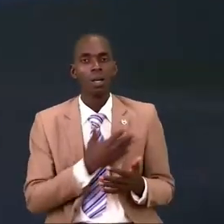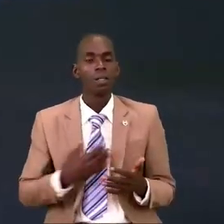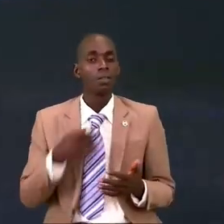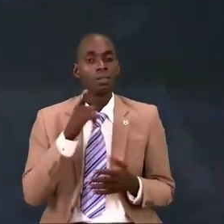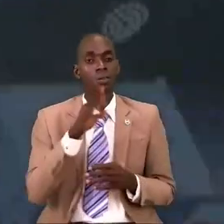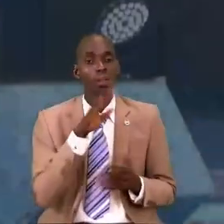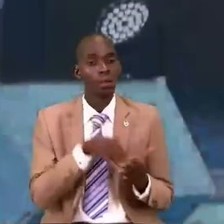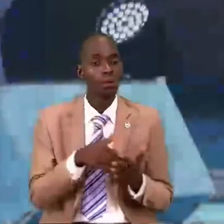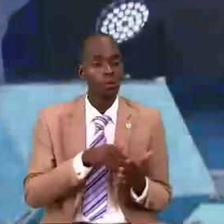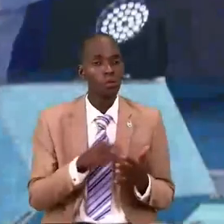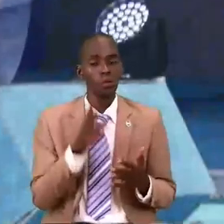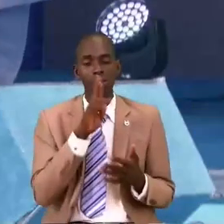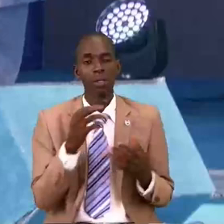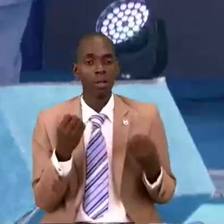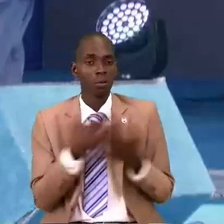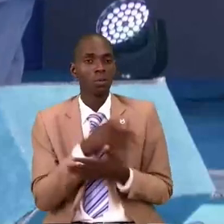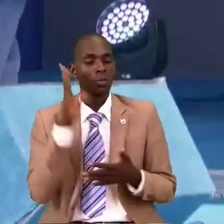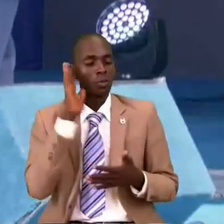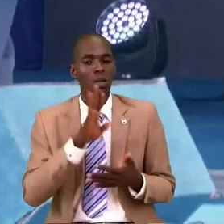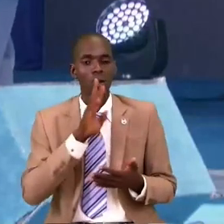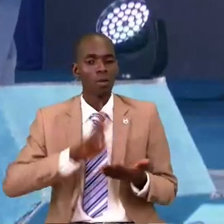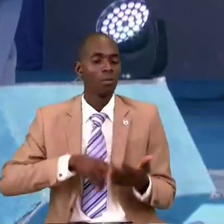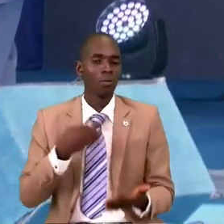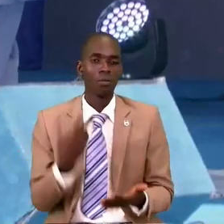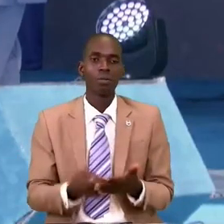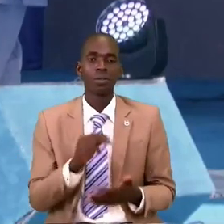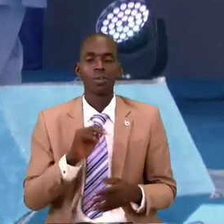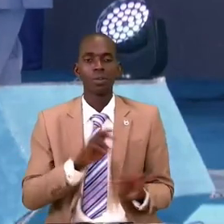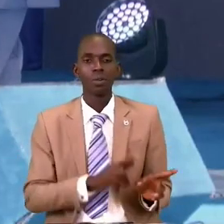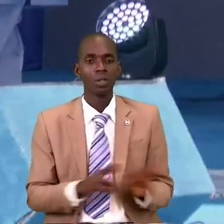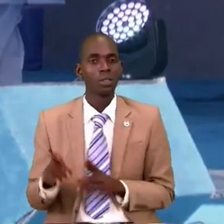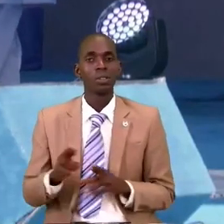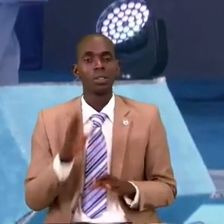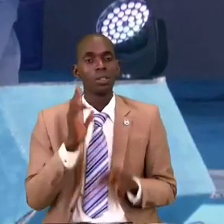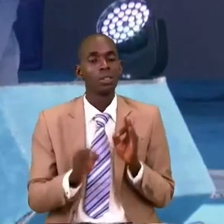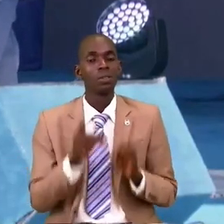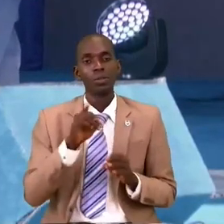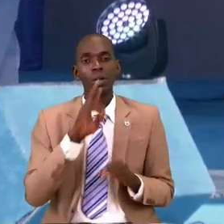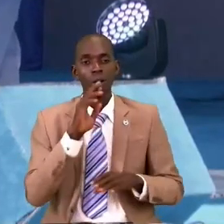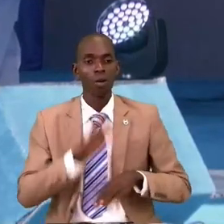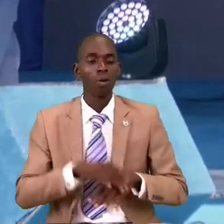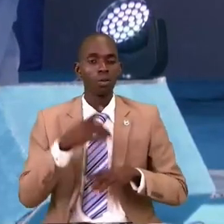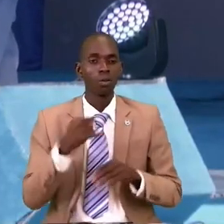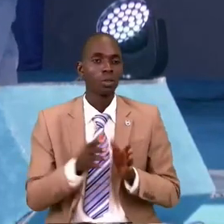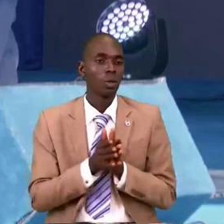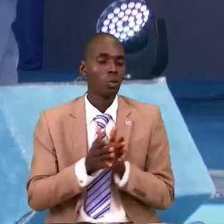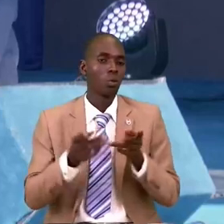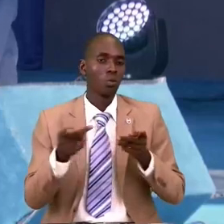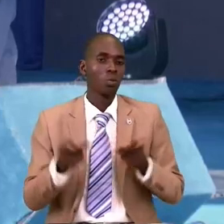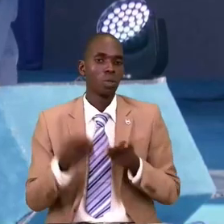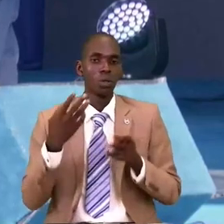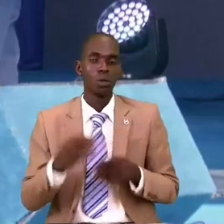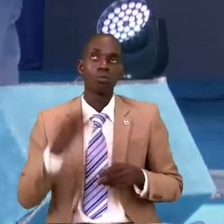bataille, sur le champ d'évangélisation, sur le champ de la croisade, sur le champ du